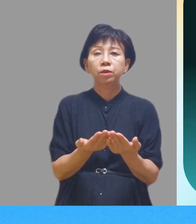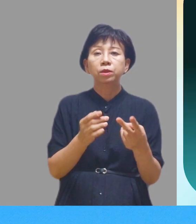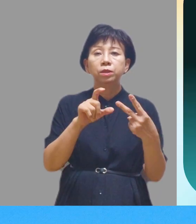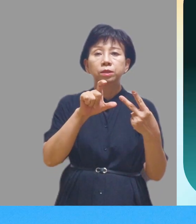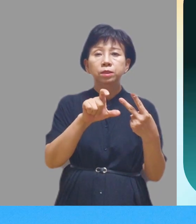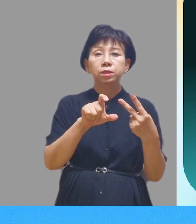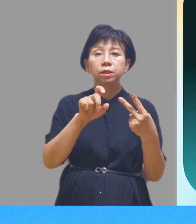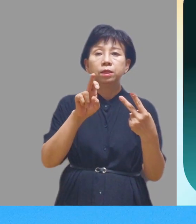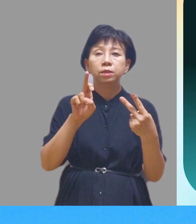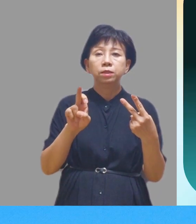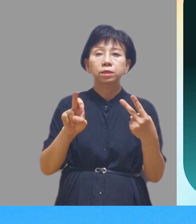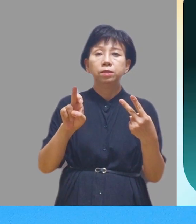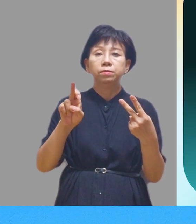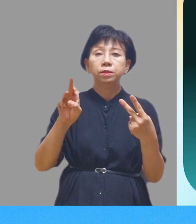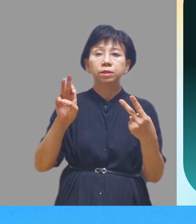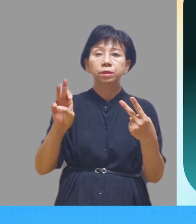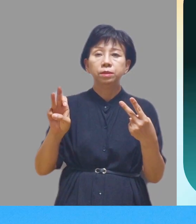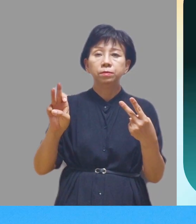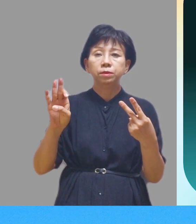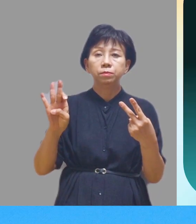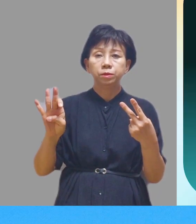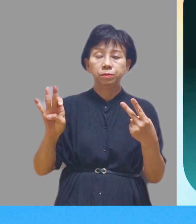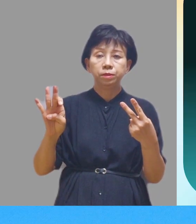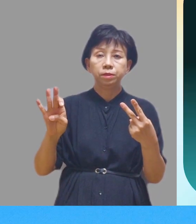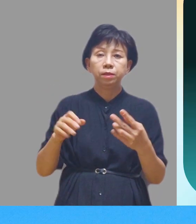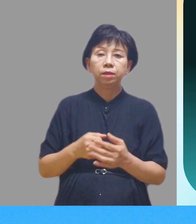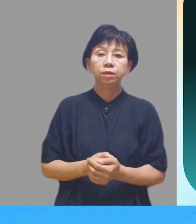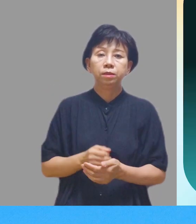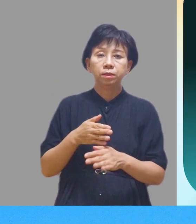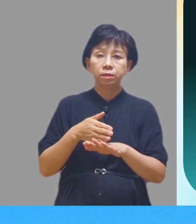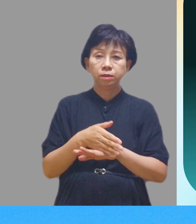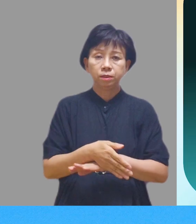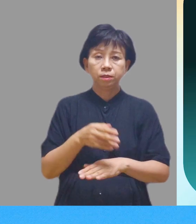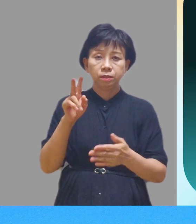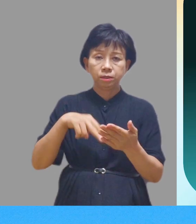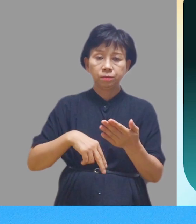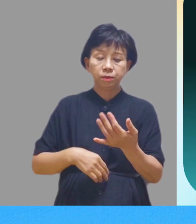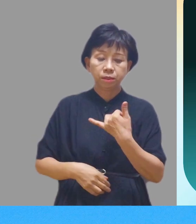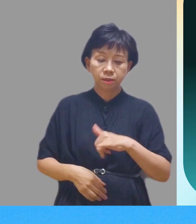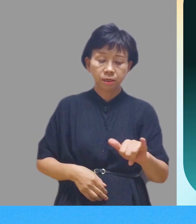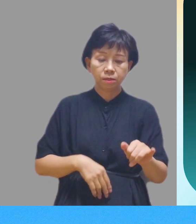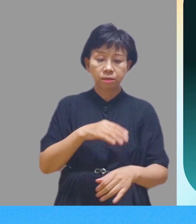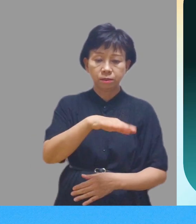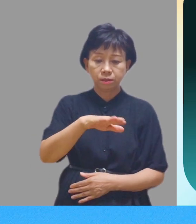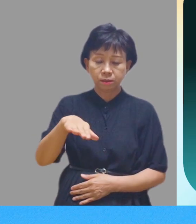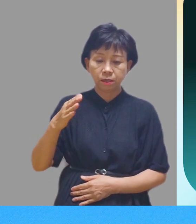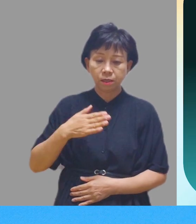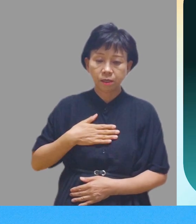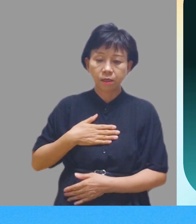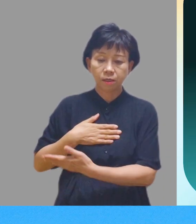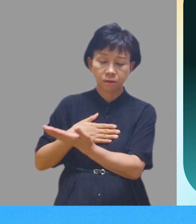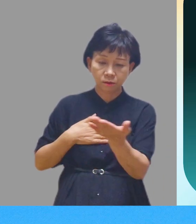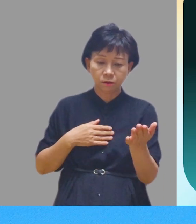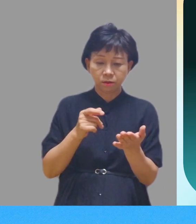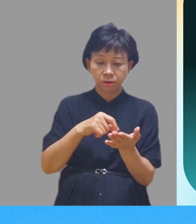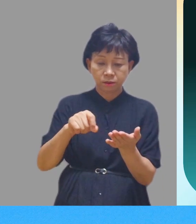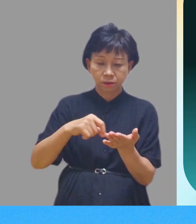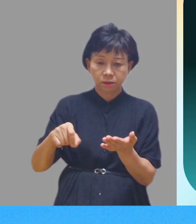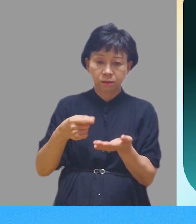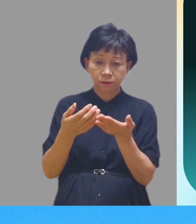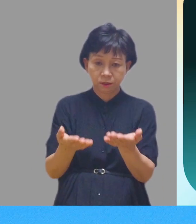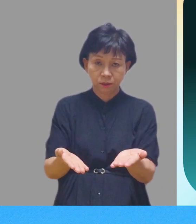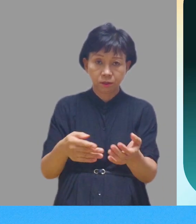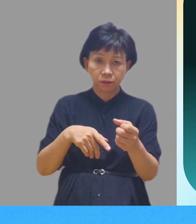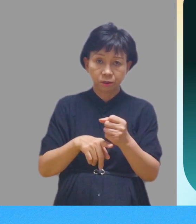12절에서 14절 같이 한번 천천히 읽어보겠습니다. 자녀들아, 내가 너희에게 쓰는 것은 너희